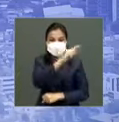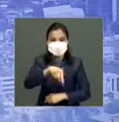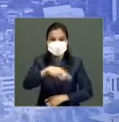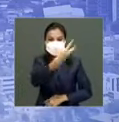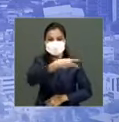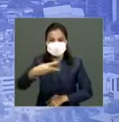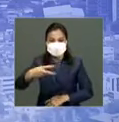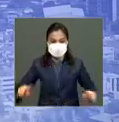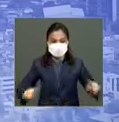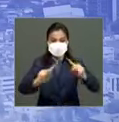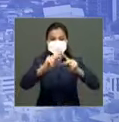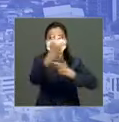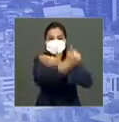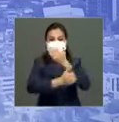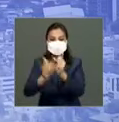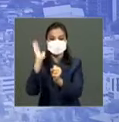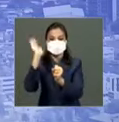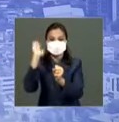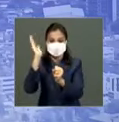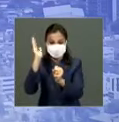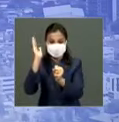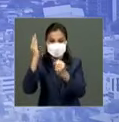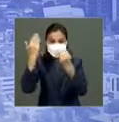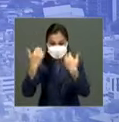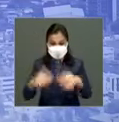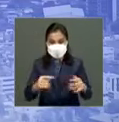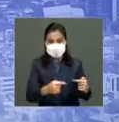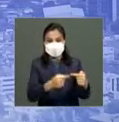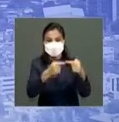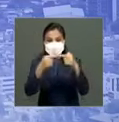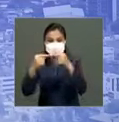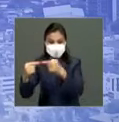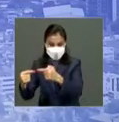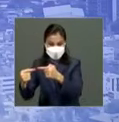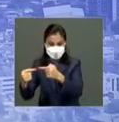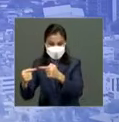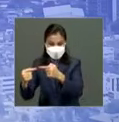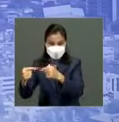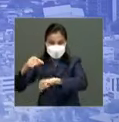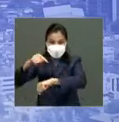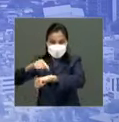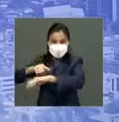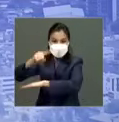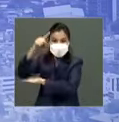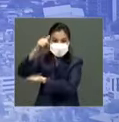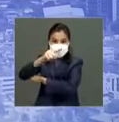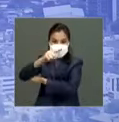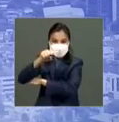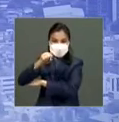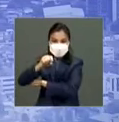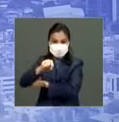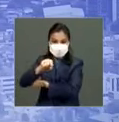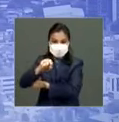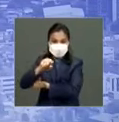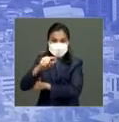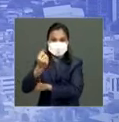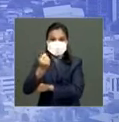ทรวงการต่างประเทศ แล้วก็ต่อเนื่องด้วยประมาณสักบ่ายโมง15ถึง